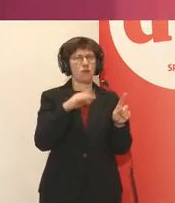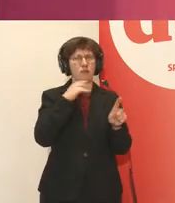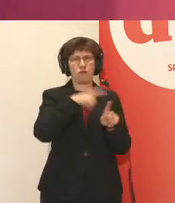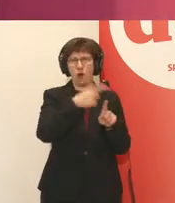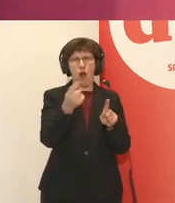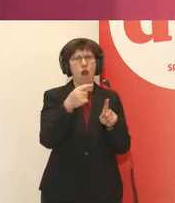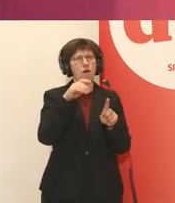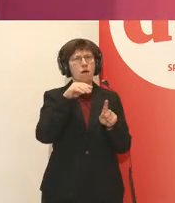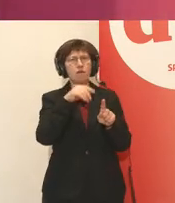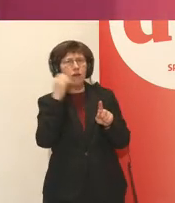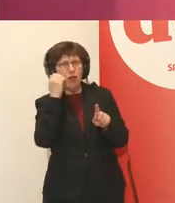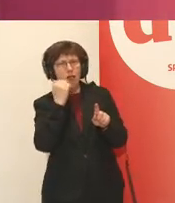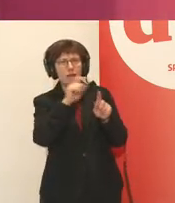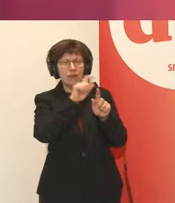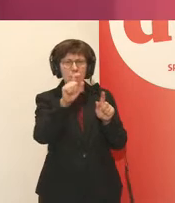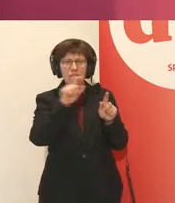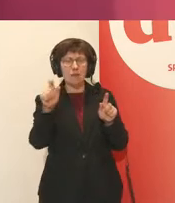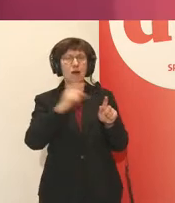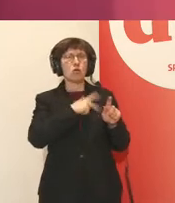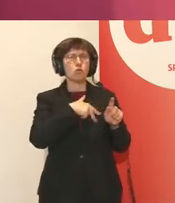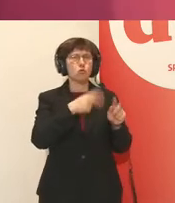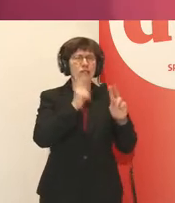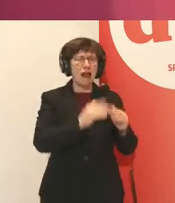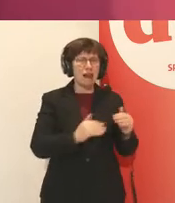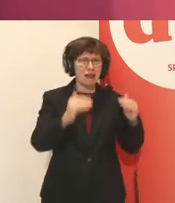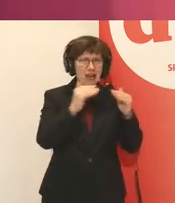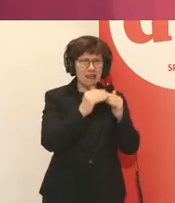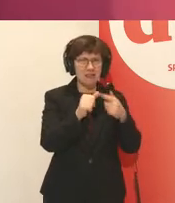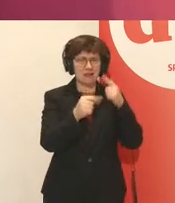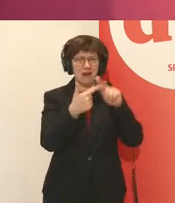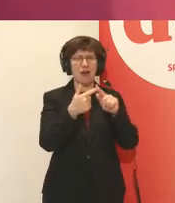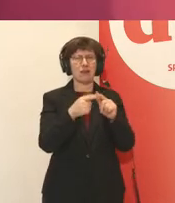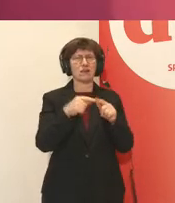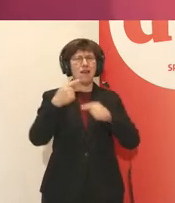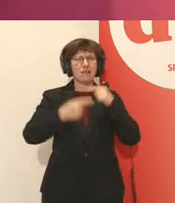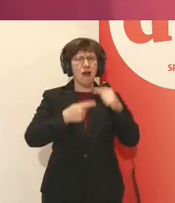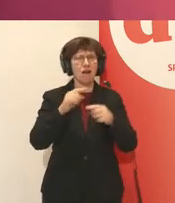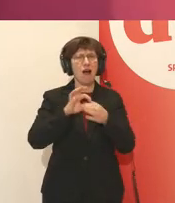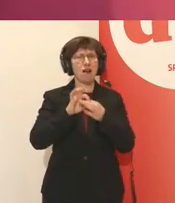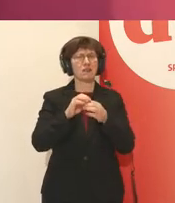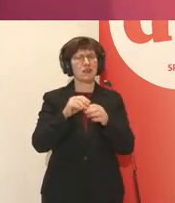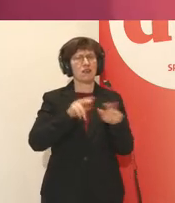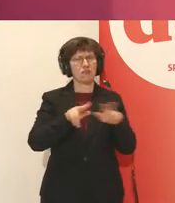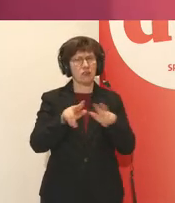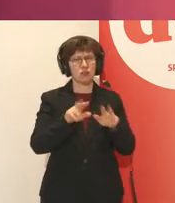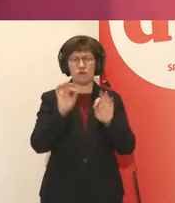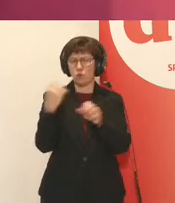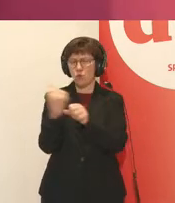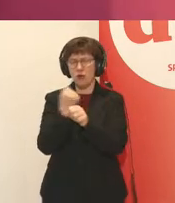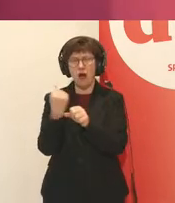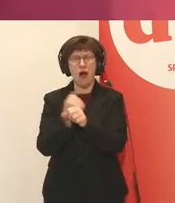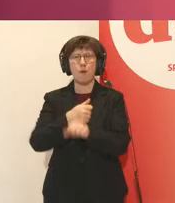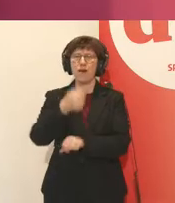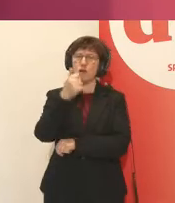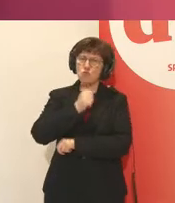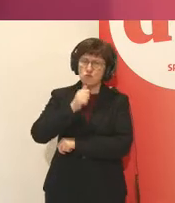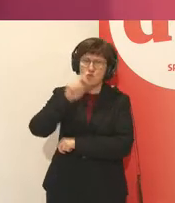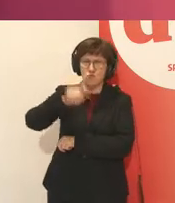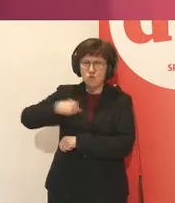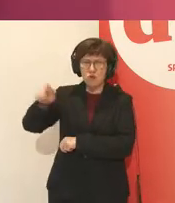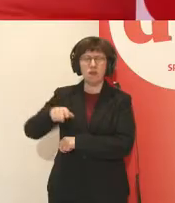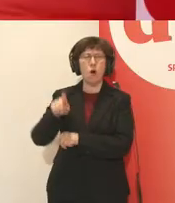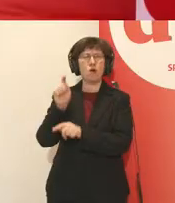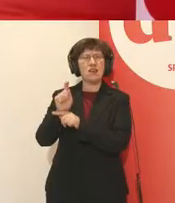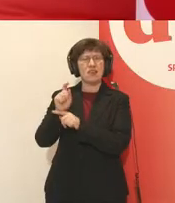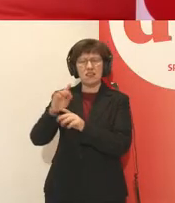jeden was dabei von sozialer gerechtigkeit nachhaltiges wirtschaften gute arbeit die jugend oder auch